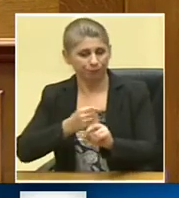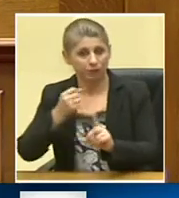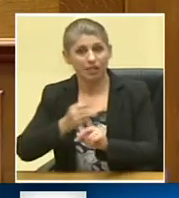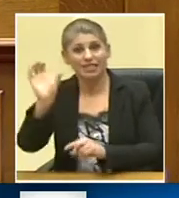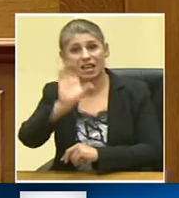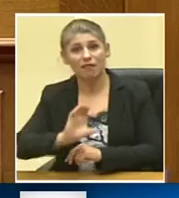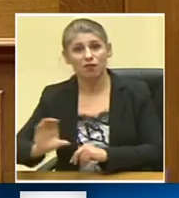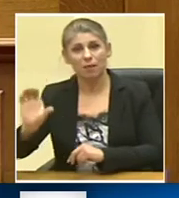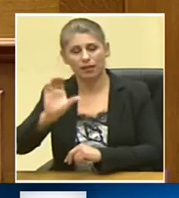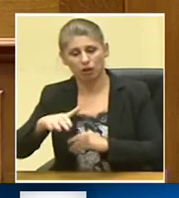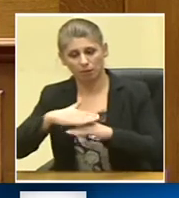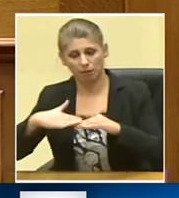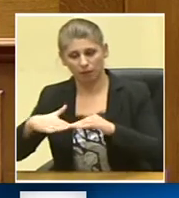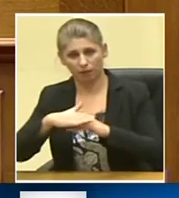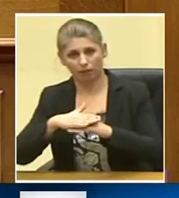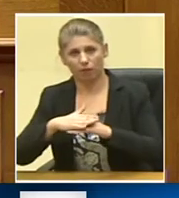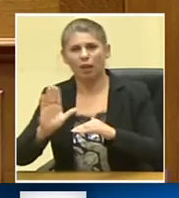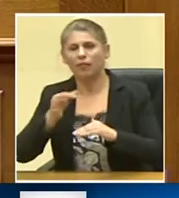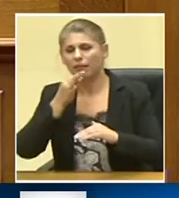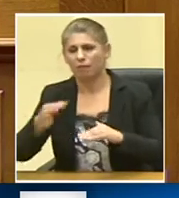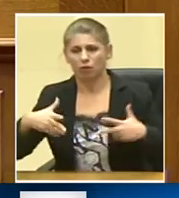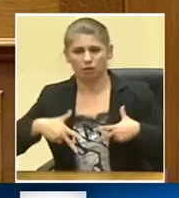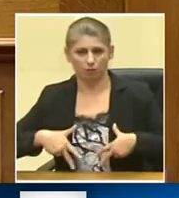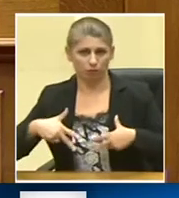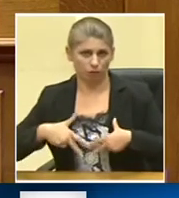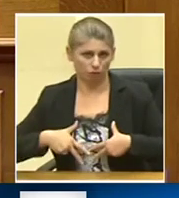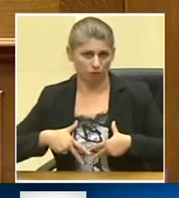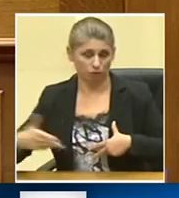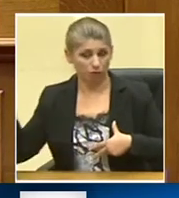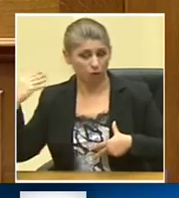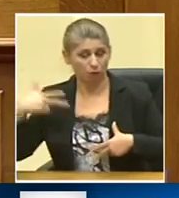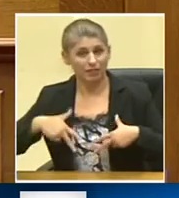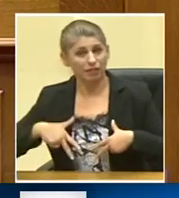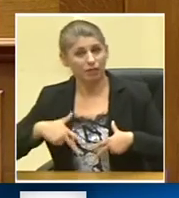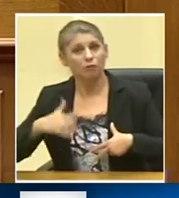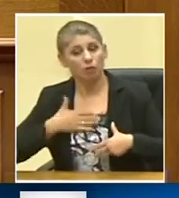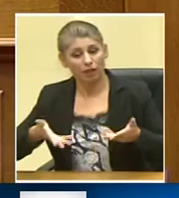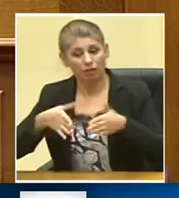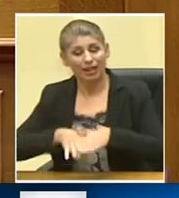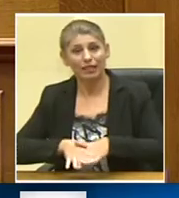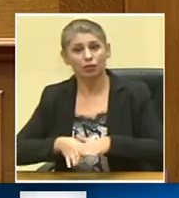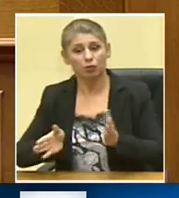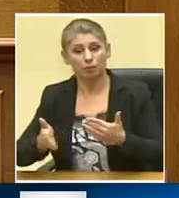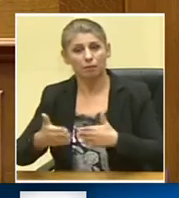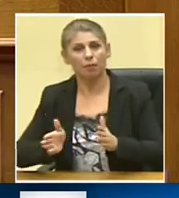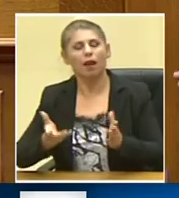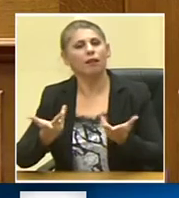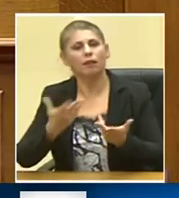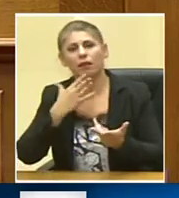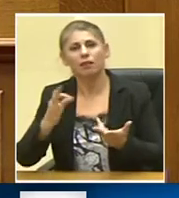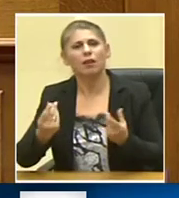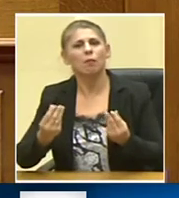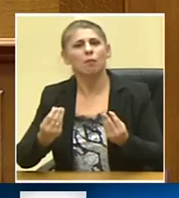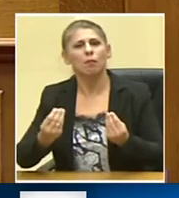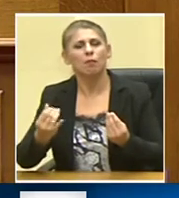ευρωπαϊκό επίπεδο. Δεν θα αναφέρω υπουργούς σας στην προηγούμενη κυβέρνηση που θέλουν να κλείσουν τμήματα γιατί είναι πολλά τα